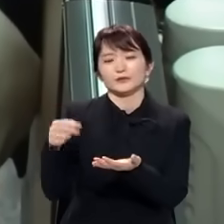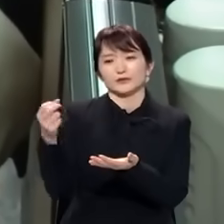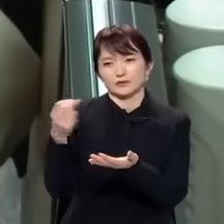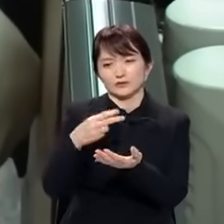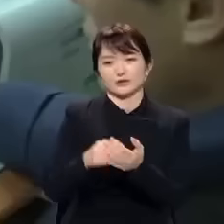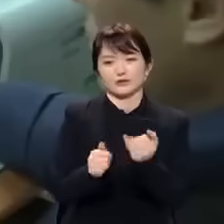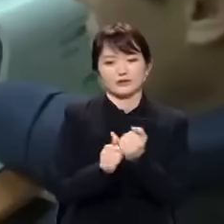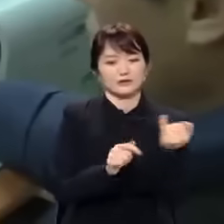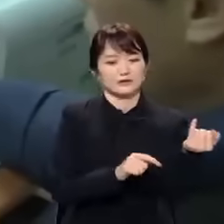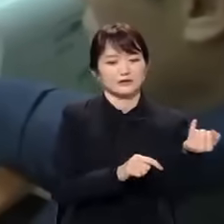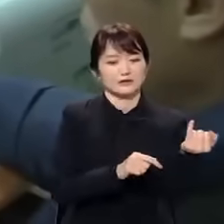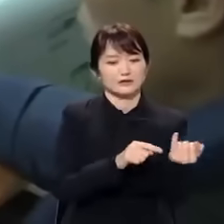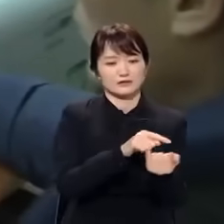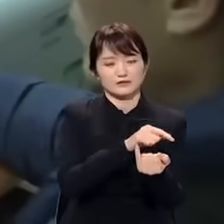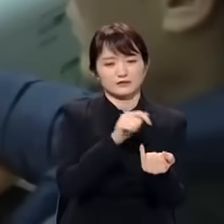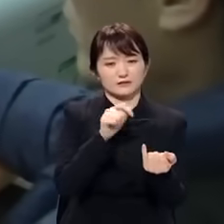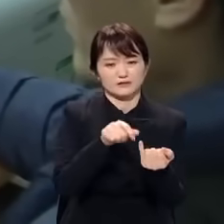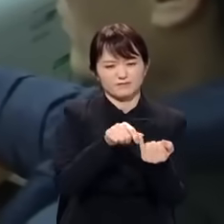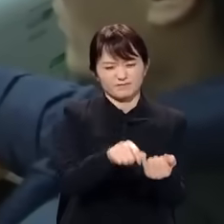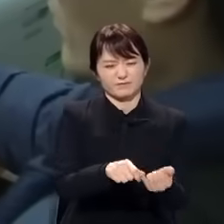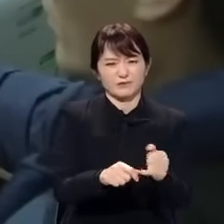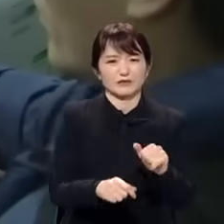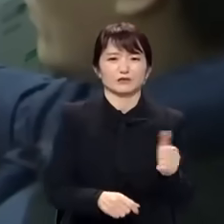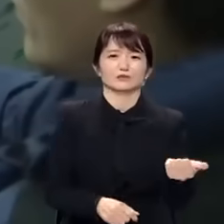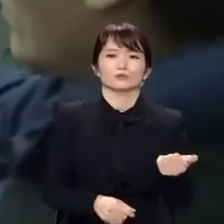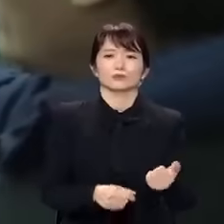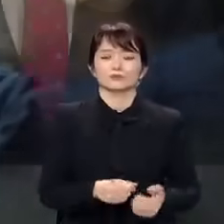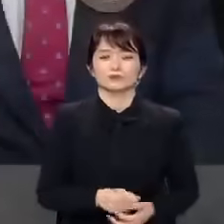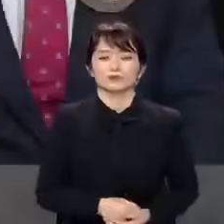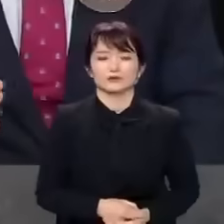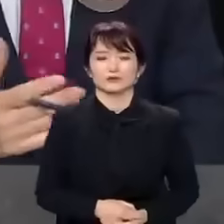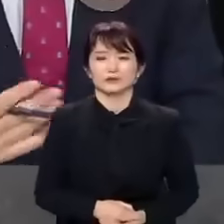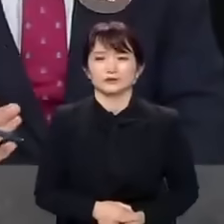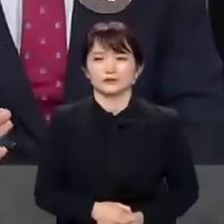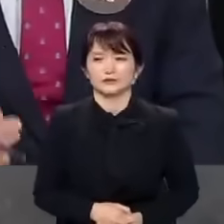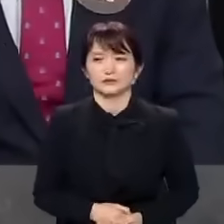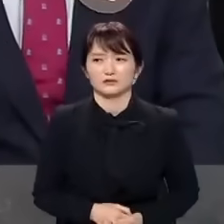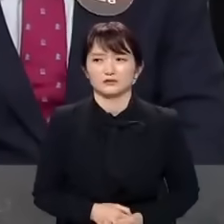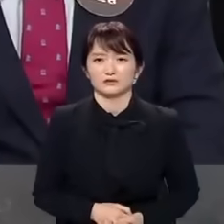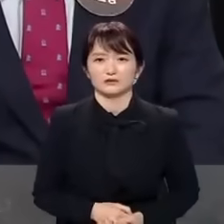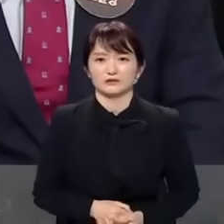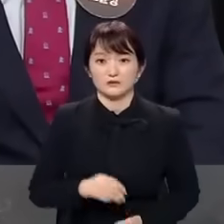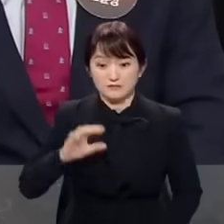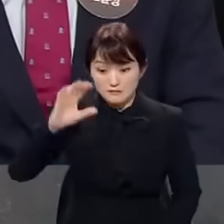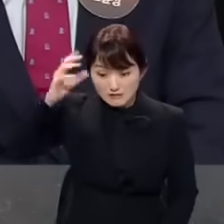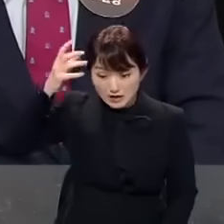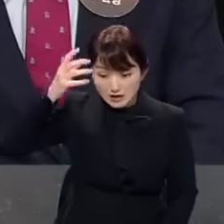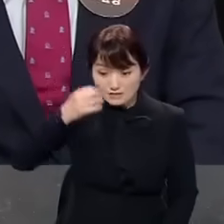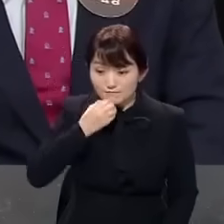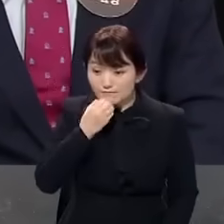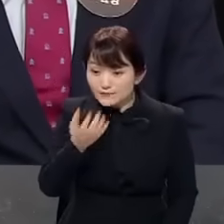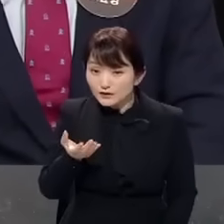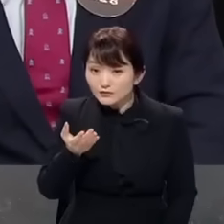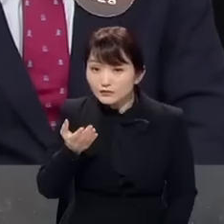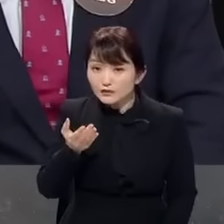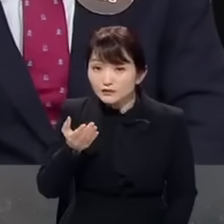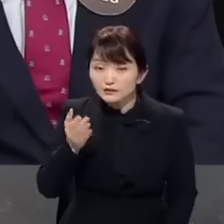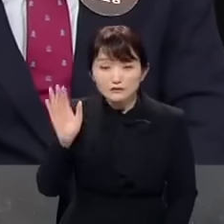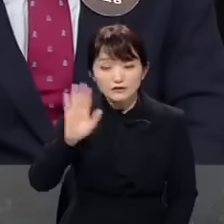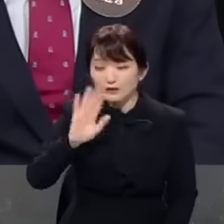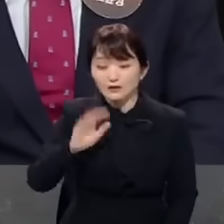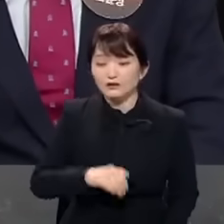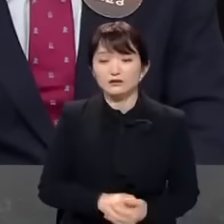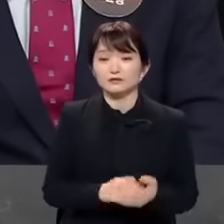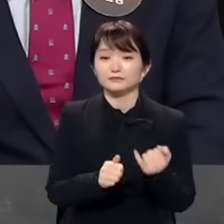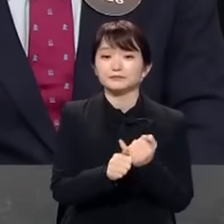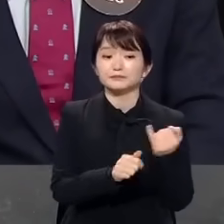그 아내를 살해하고 말았죠 그리고 이제 그렇게 하고 난 뒤에 그럼 우발 적이면 자수해야 될 거 아닙니까 근데 이제 아내를